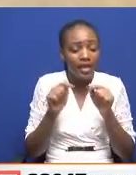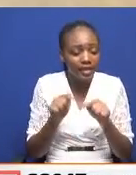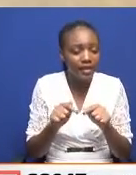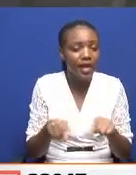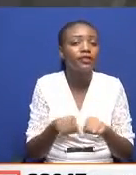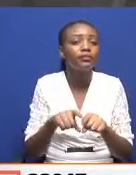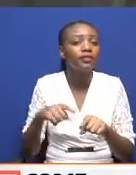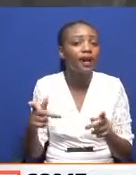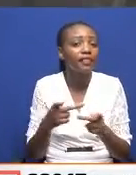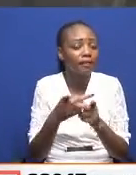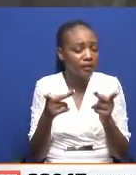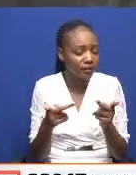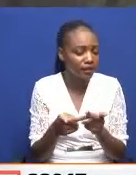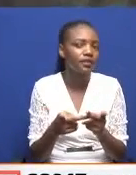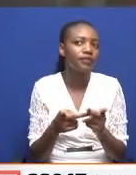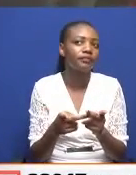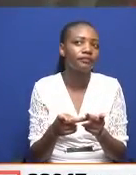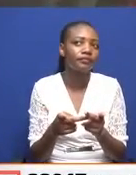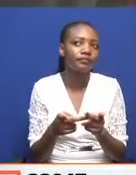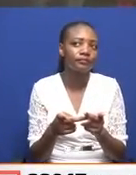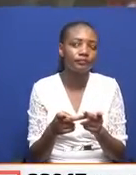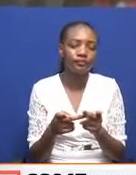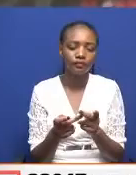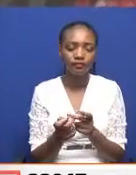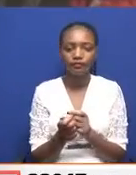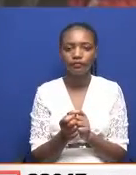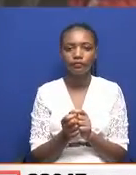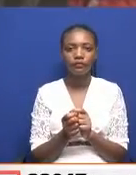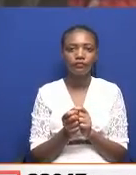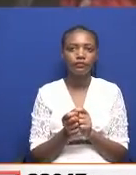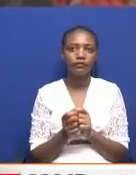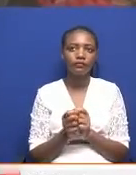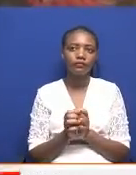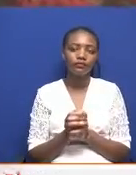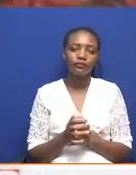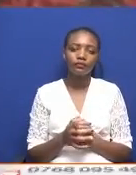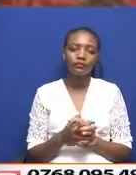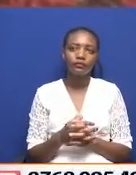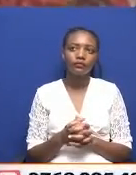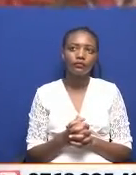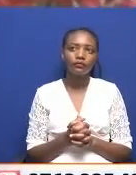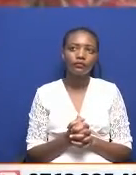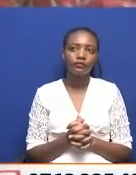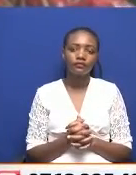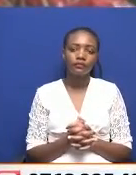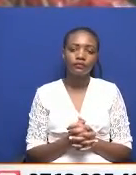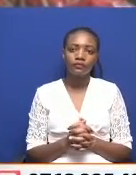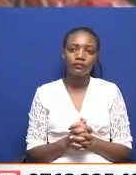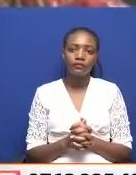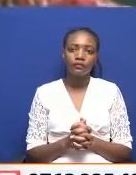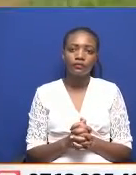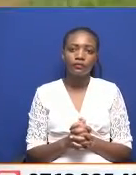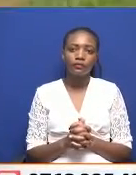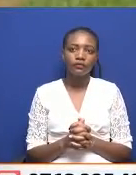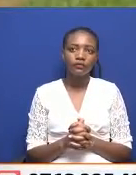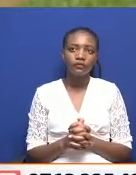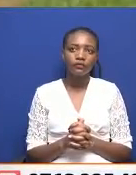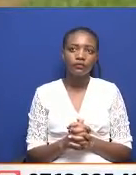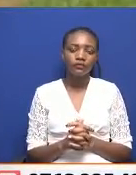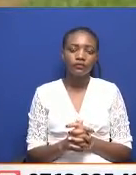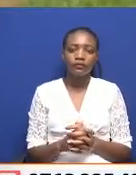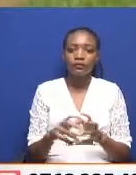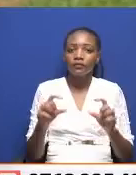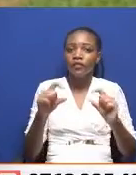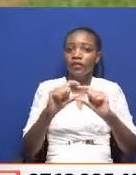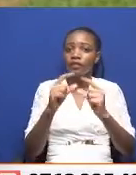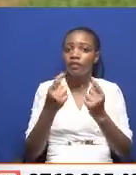ya Kenya. Ni hali bayana ya kila mwamba kuvuta ngozi upande wake. Ni pingamizi zinazoibuliwa na kundi la Umoja Clash Victims lililoathirika